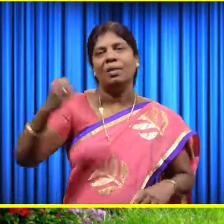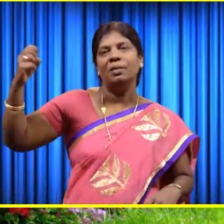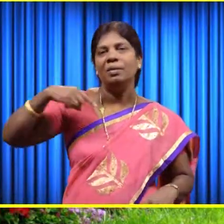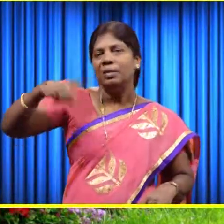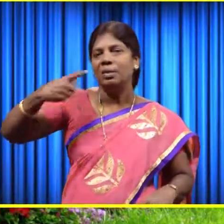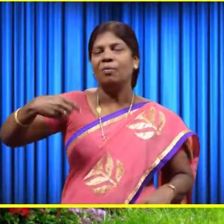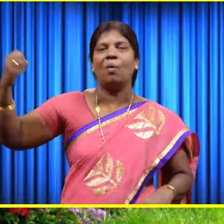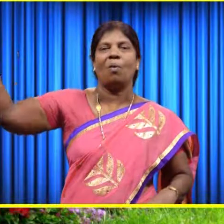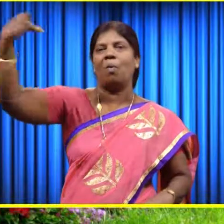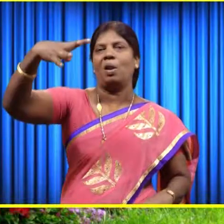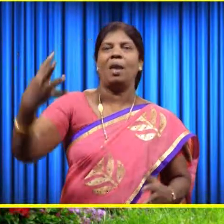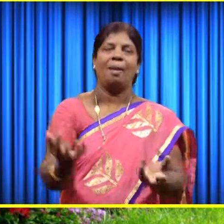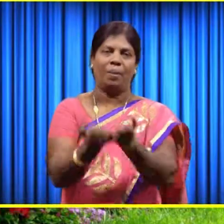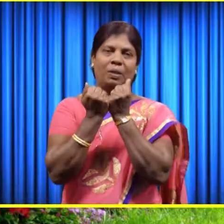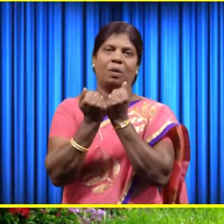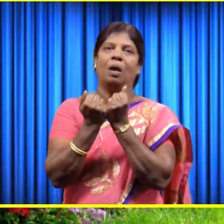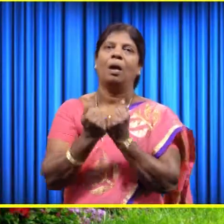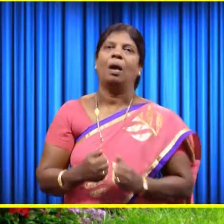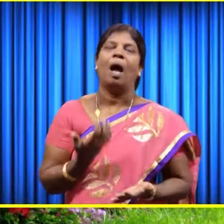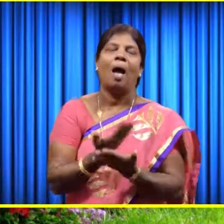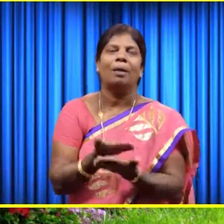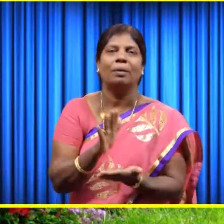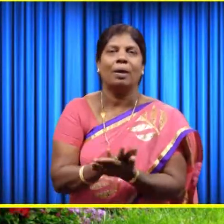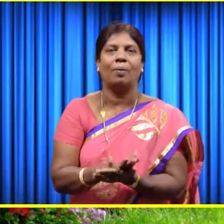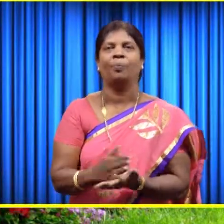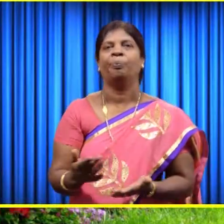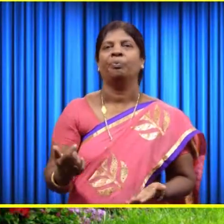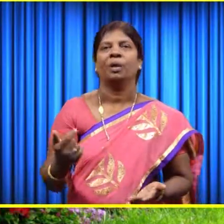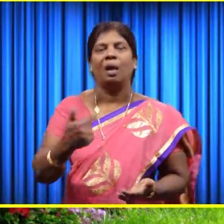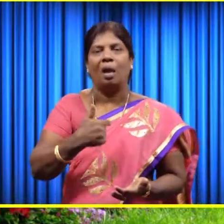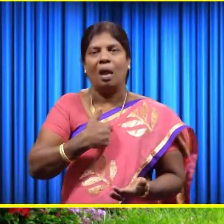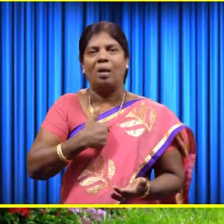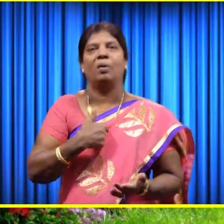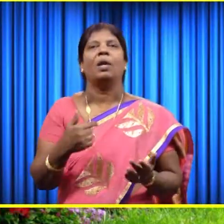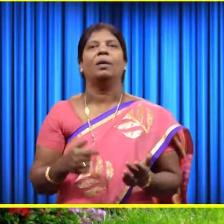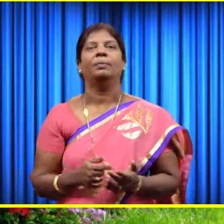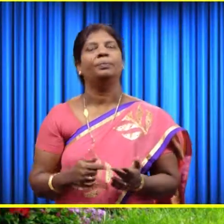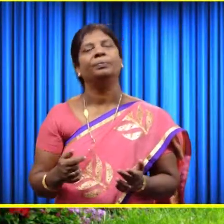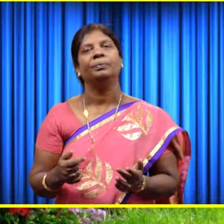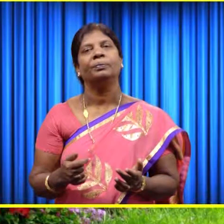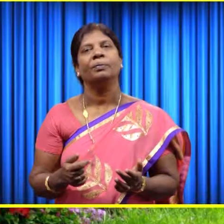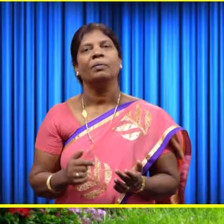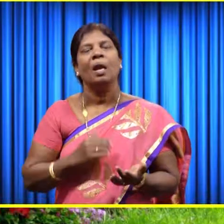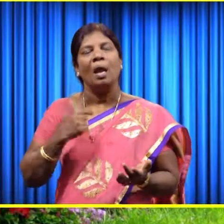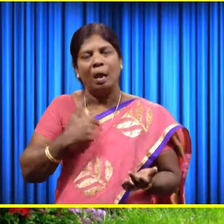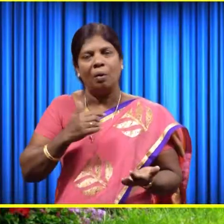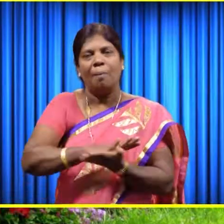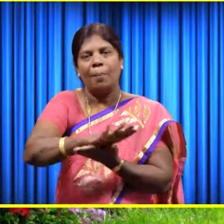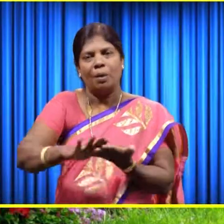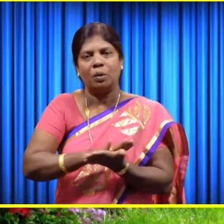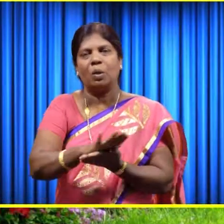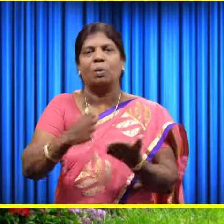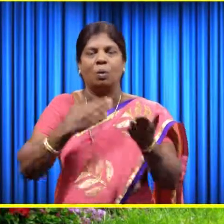ஒளியை அடைந்திருப்பான் என்றால் அர்த்தம் என்னவென்றால், என்னுடைய ஆளுகைக்குள்ளும் என்னுடைய